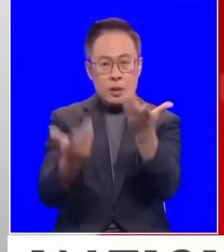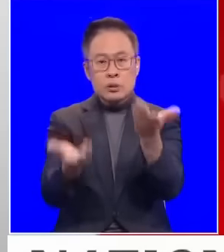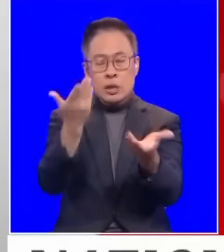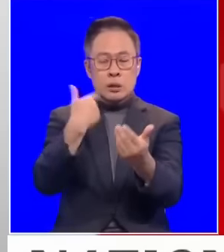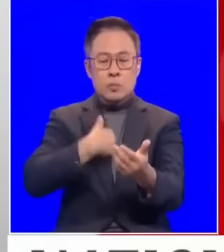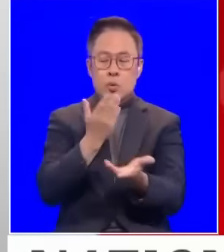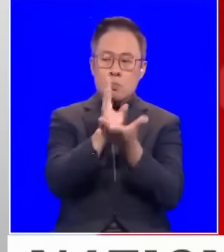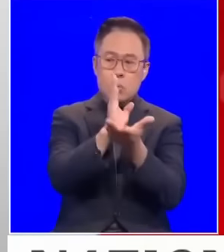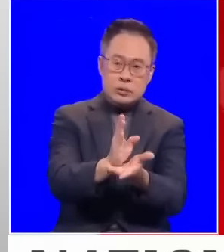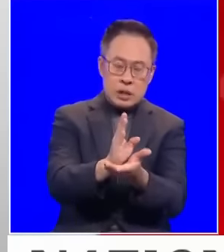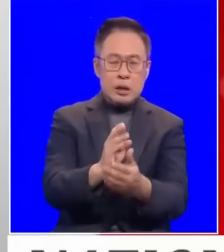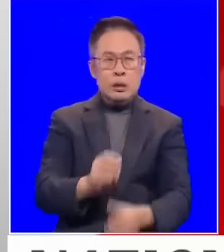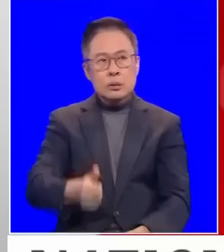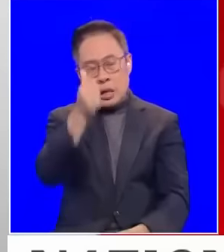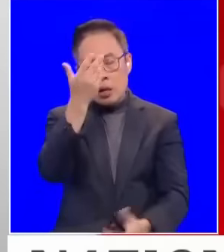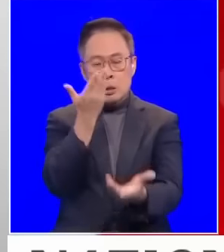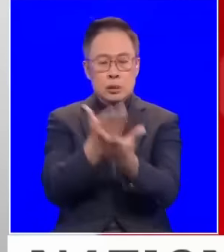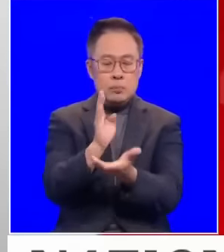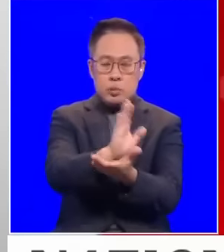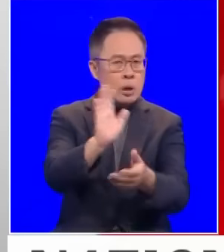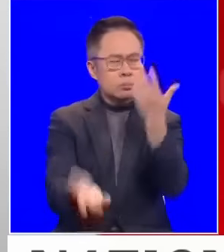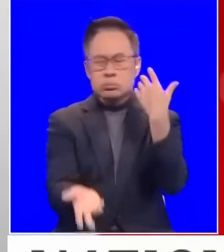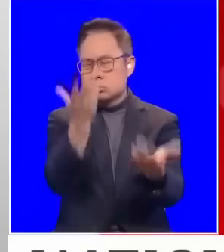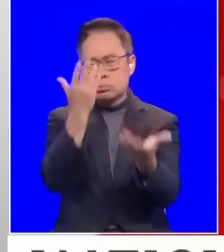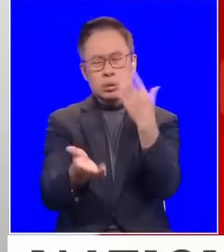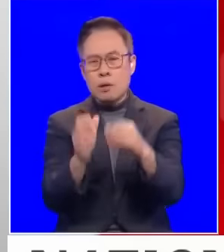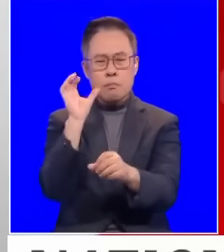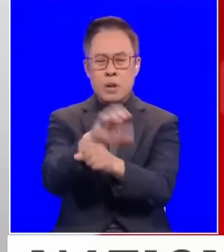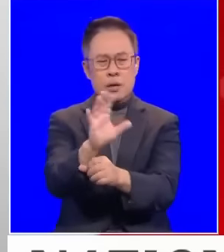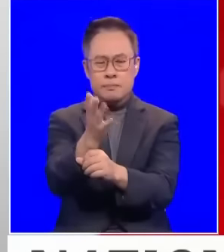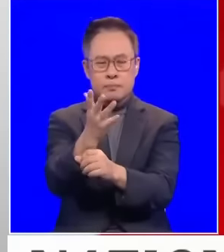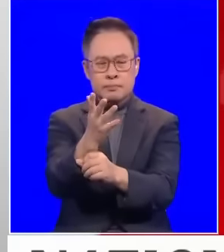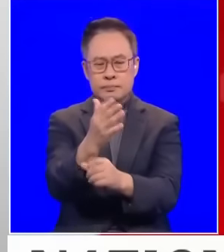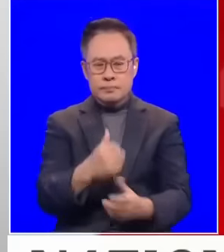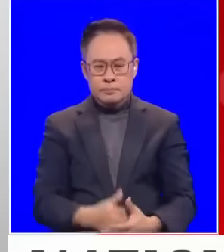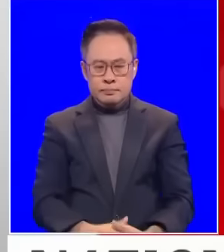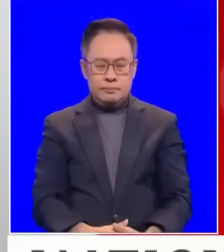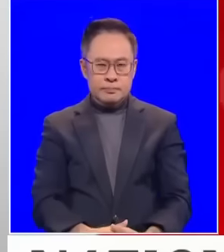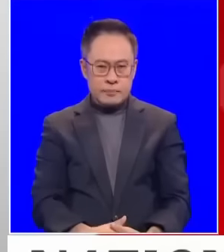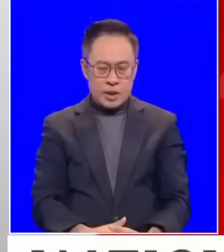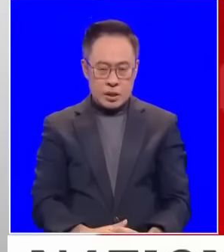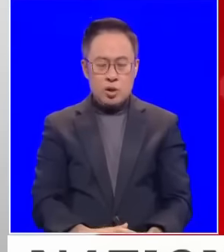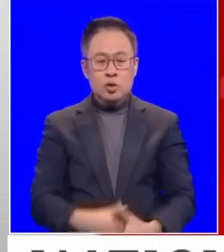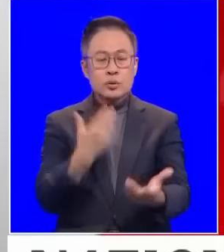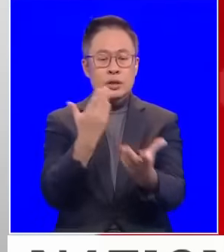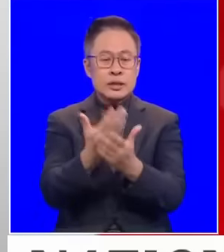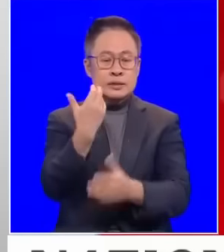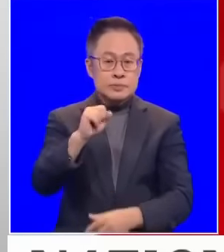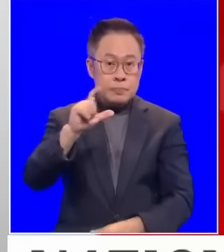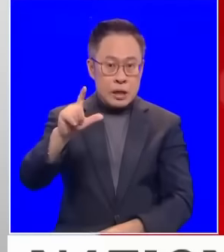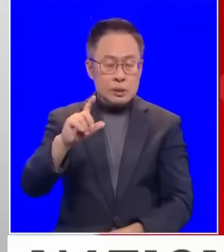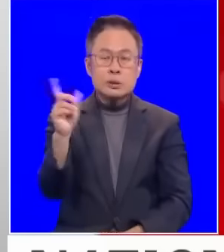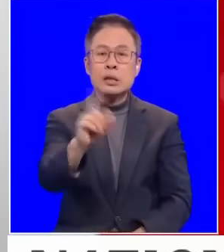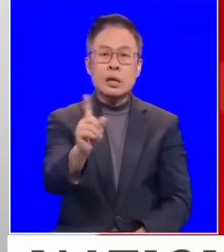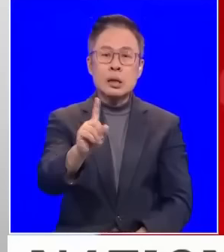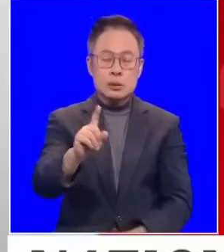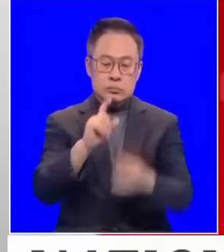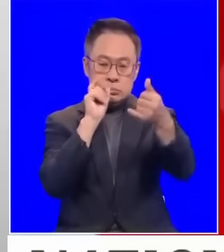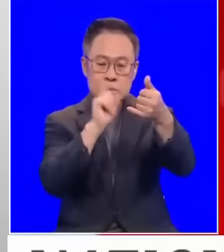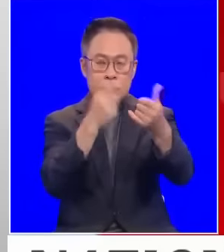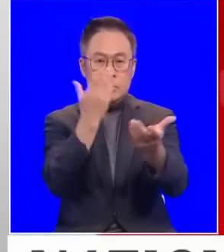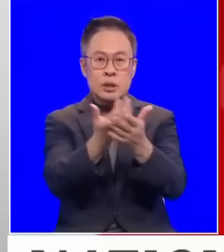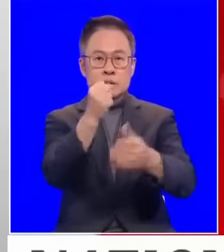ก็ไม่ได้ให้นะบางคนก็ไม่ได้ให้ก็ไม่เกี่ยว แต่ที่เขาออกมาบอกว่ารับ10ล้านอะไรคือตัวนี้หรอครับพี่หรือว่าม ันไม่มีหรอกน้